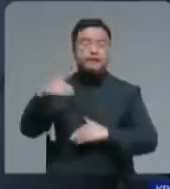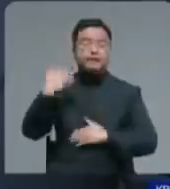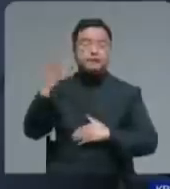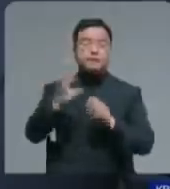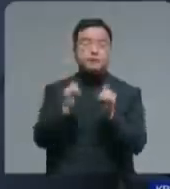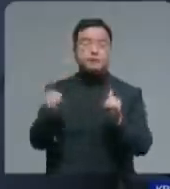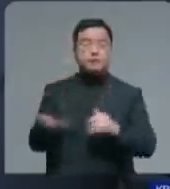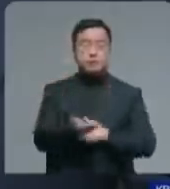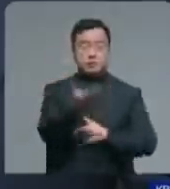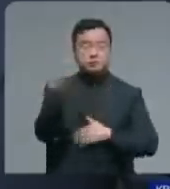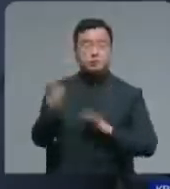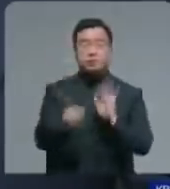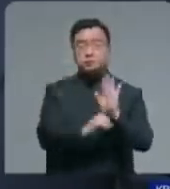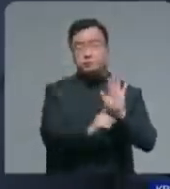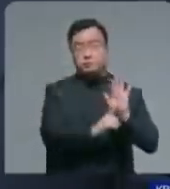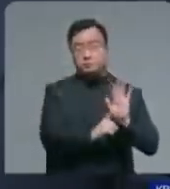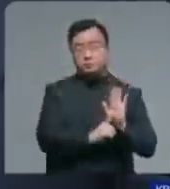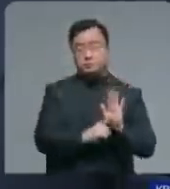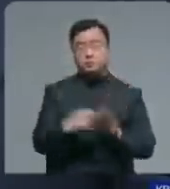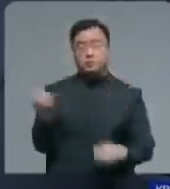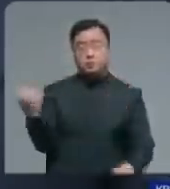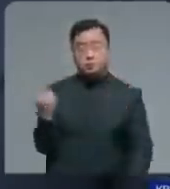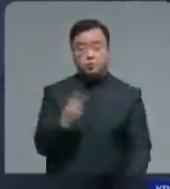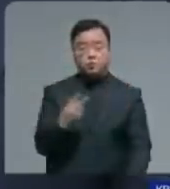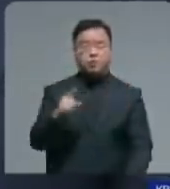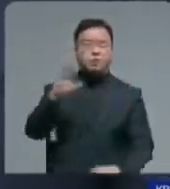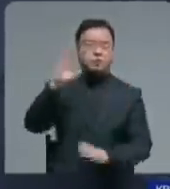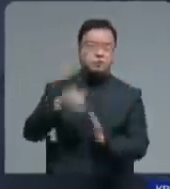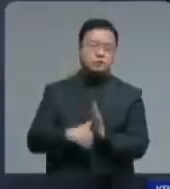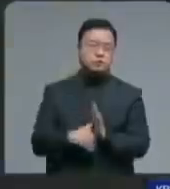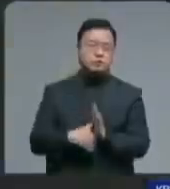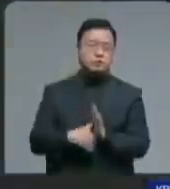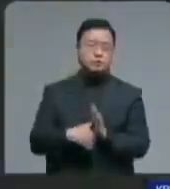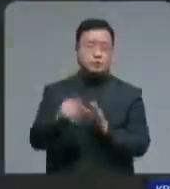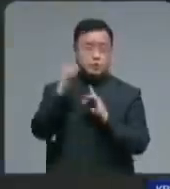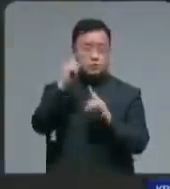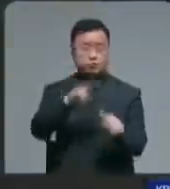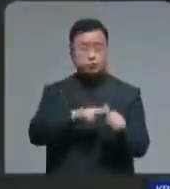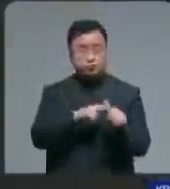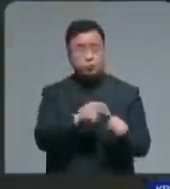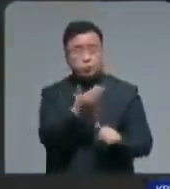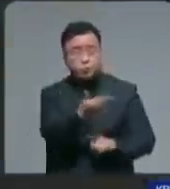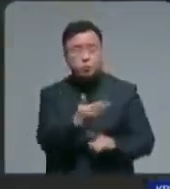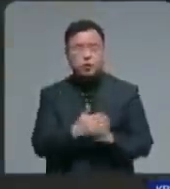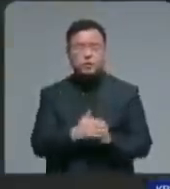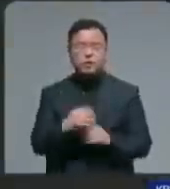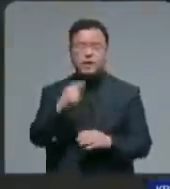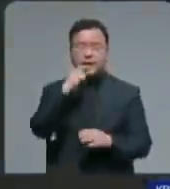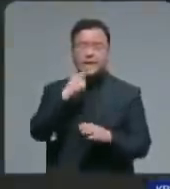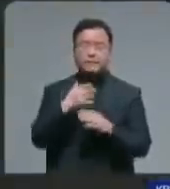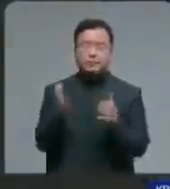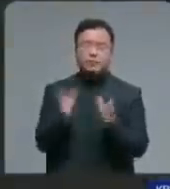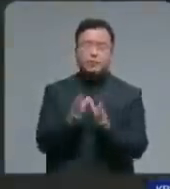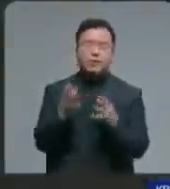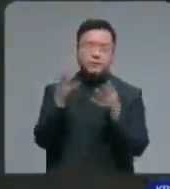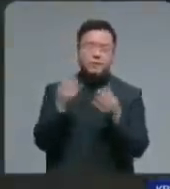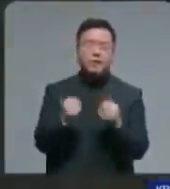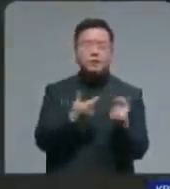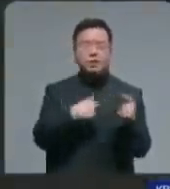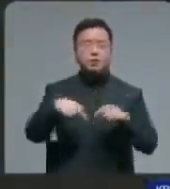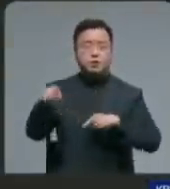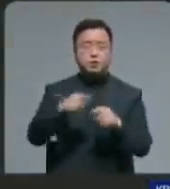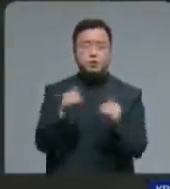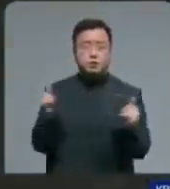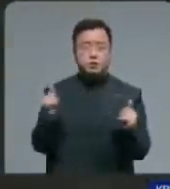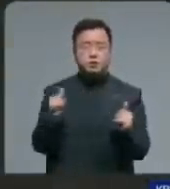국민들께 제시를 했고 그 당시에는 우리 이 후보님께서는 또 민주당 많은 정치인들께서는